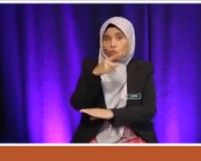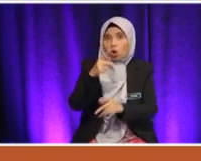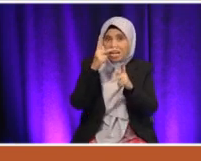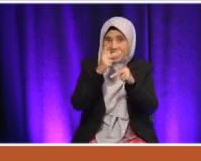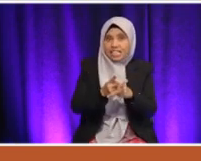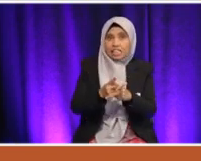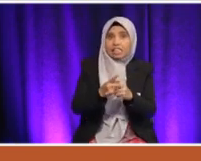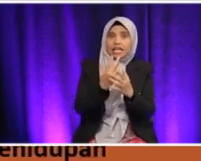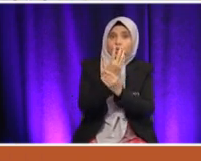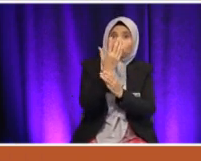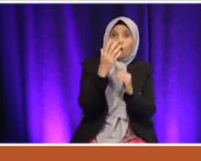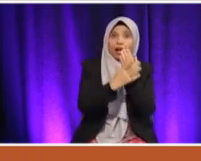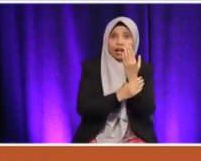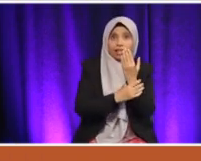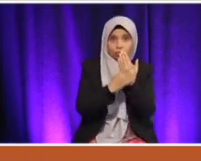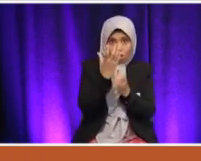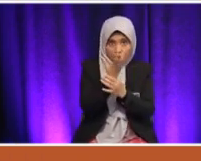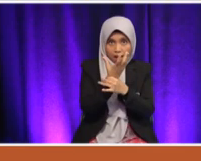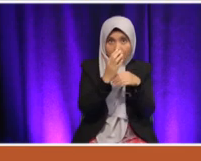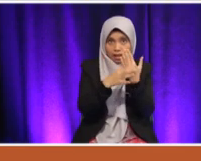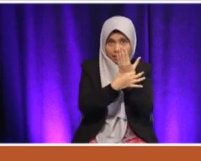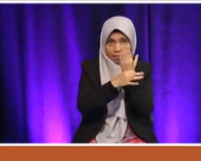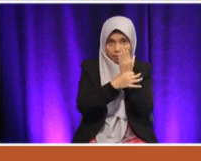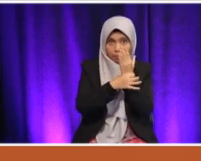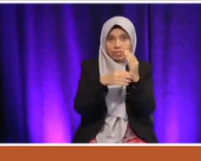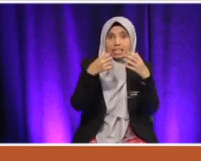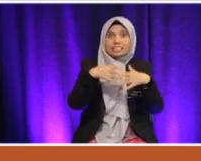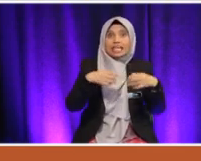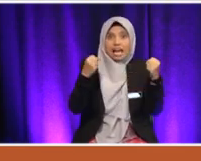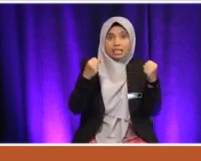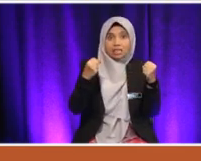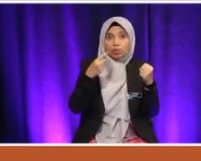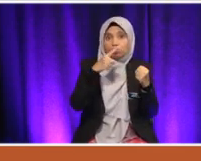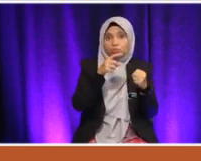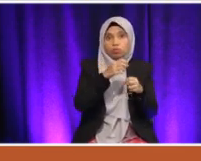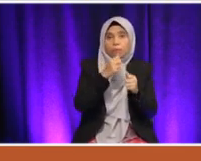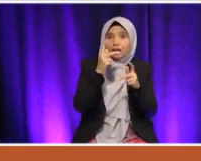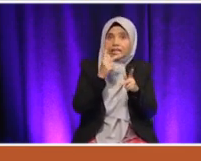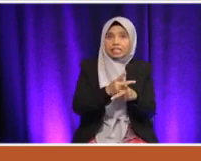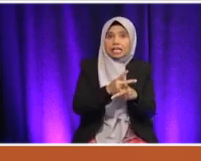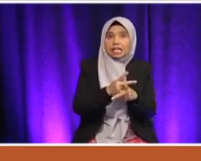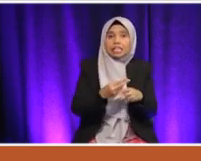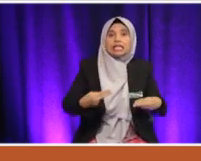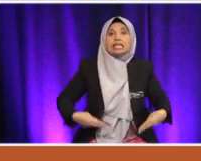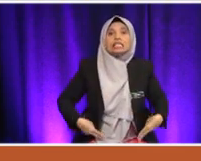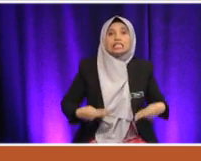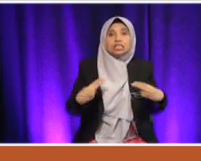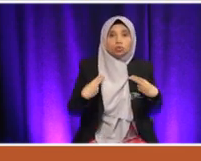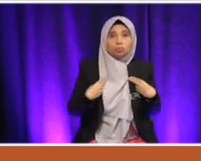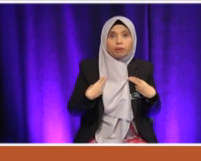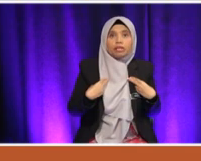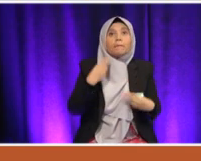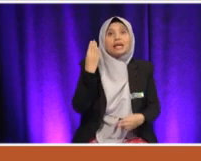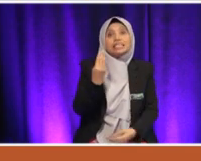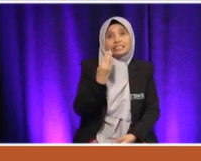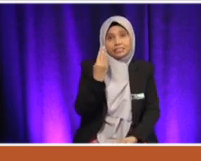mengelakkan tulang rapuh Oke seterusnya yang kelima dapat menghilangkan dapat mengekalkan kehidupan sosial dalam community